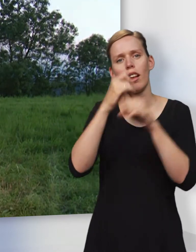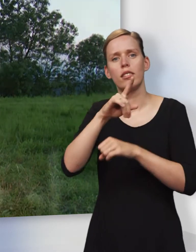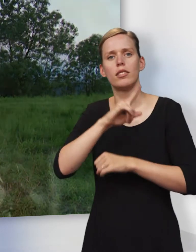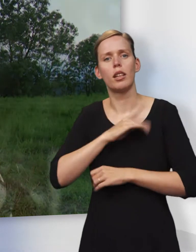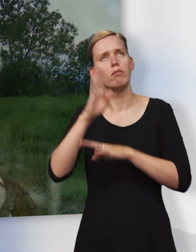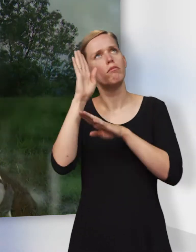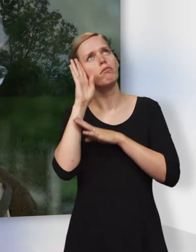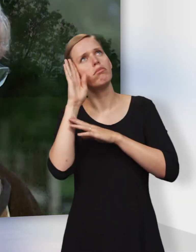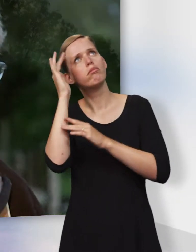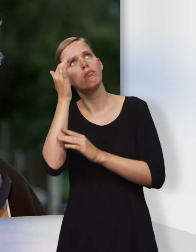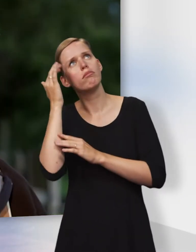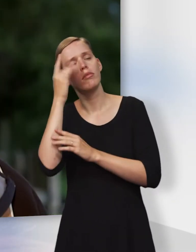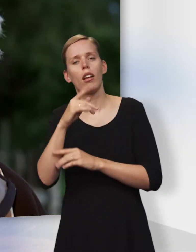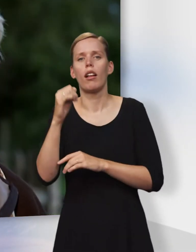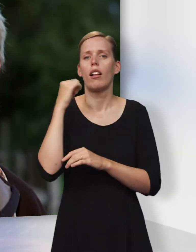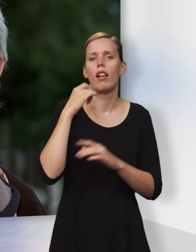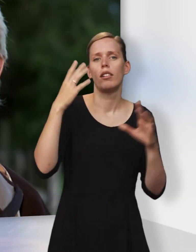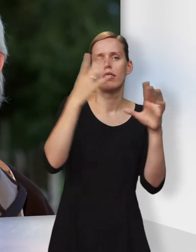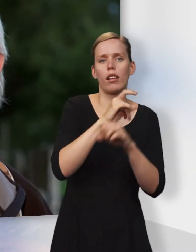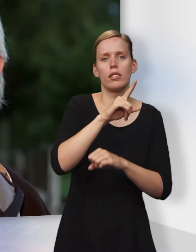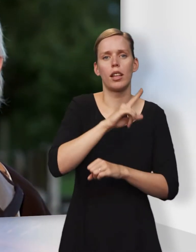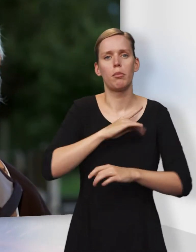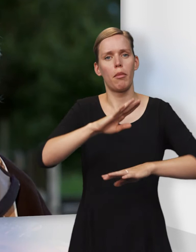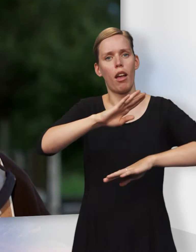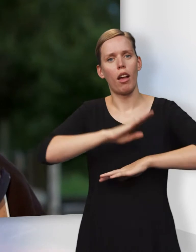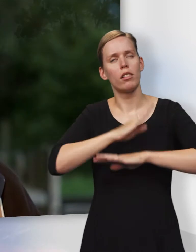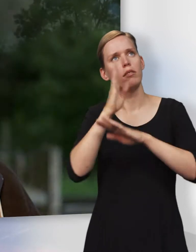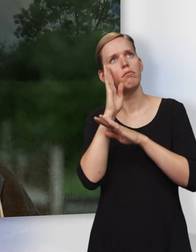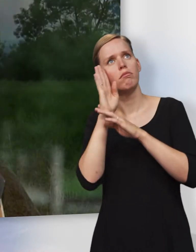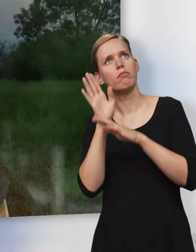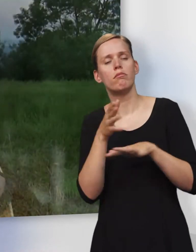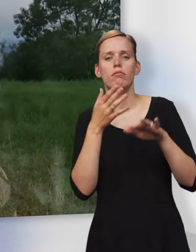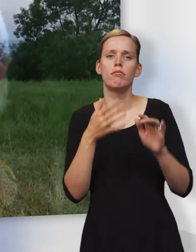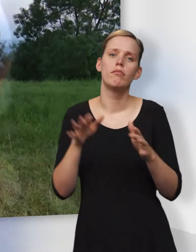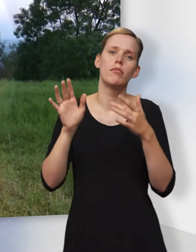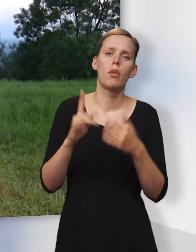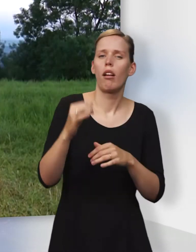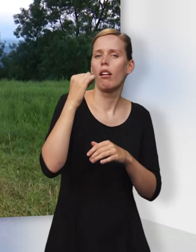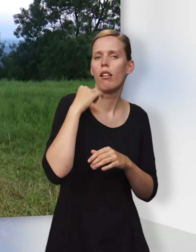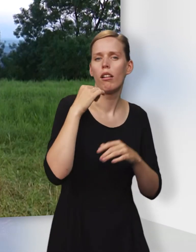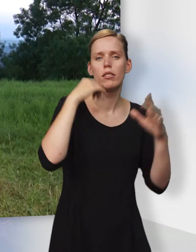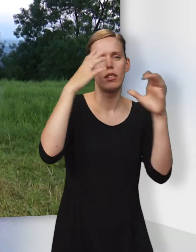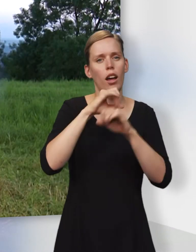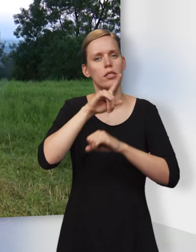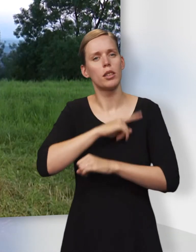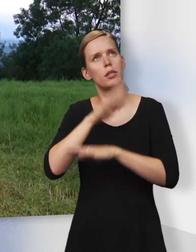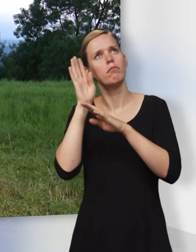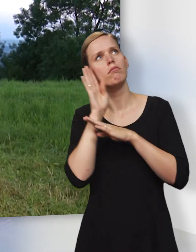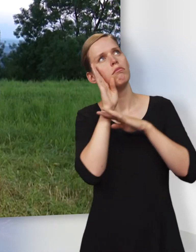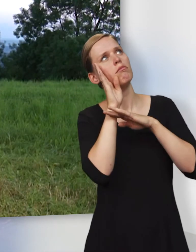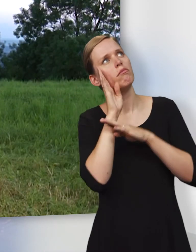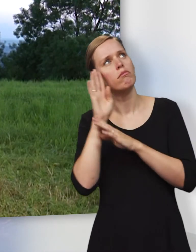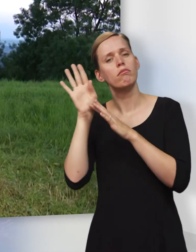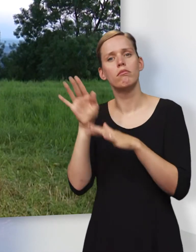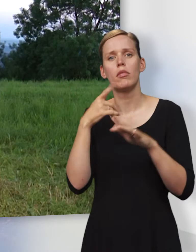pillow, last night as I laid on my bed, last night as I lay on my